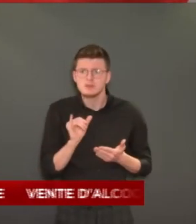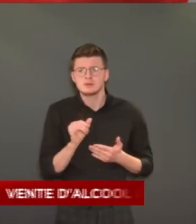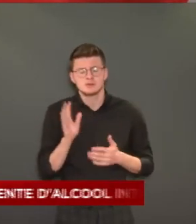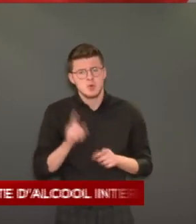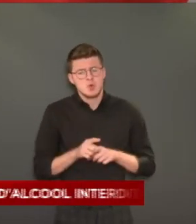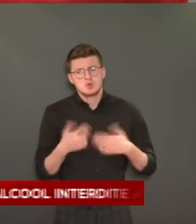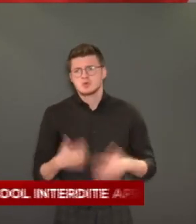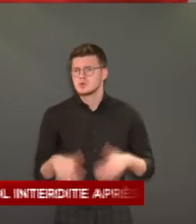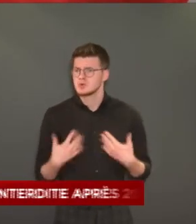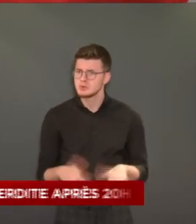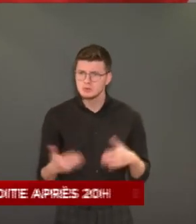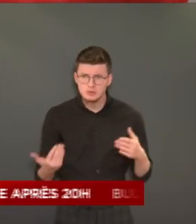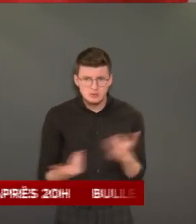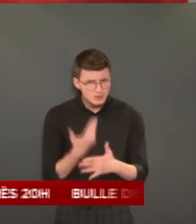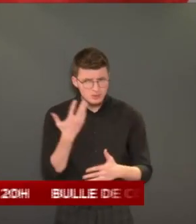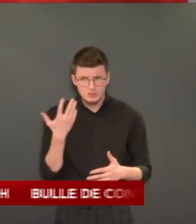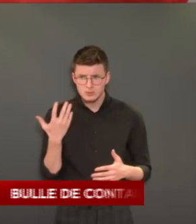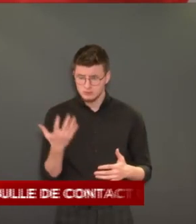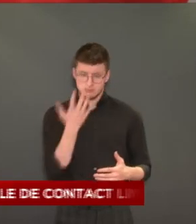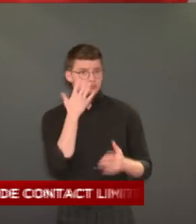C'est une mesure qui est très dure à annoncer.